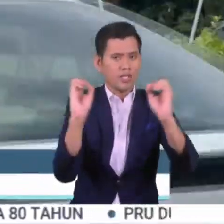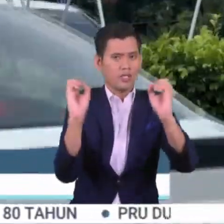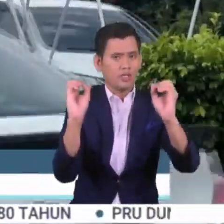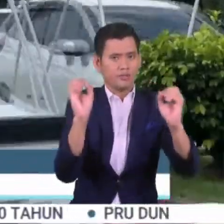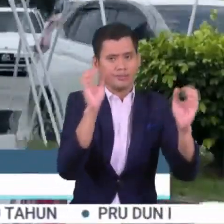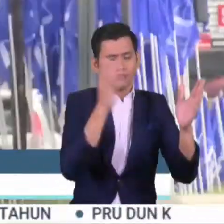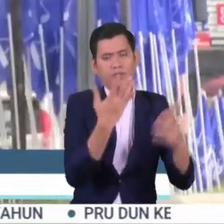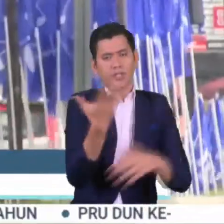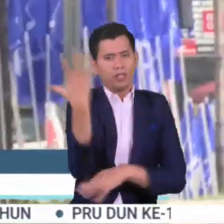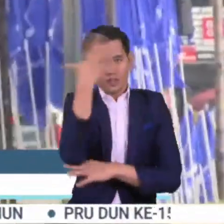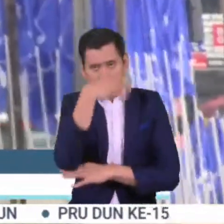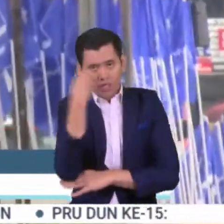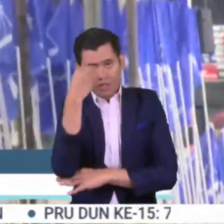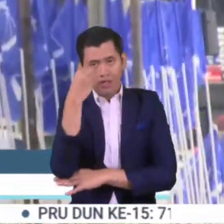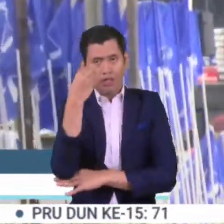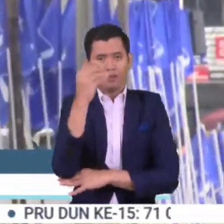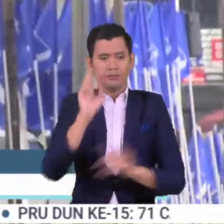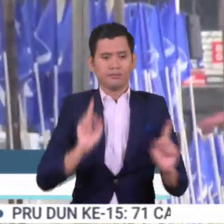boleh menyebabkan